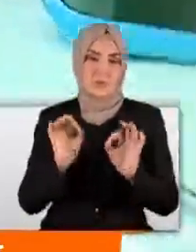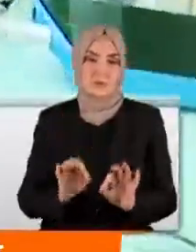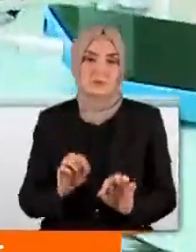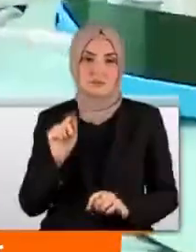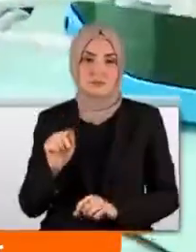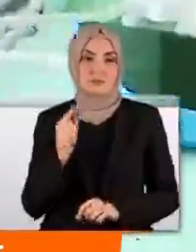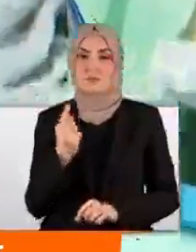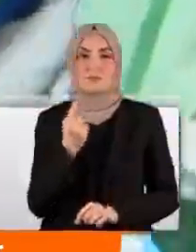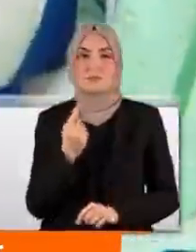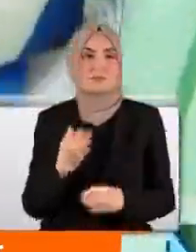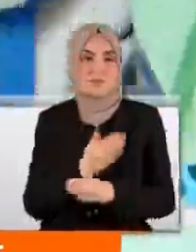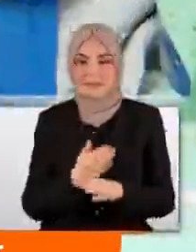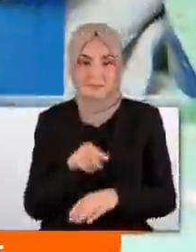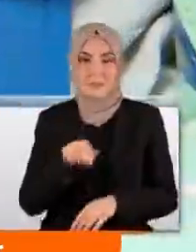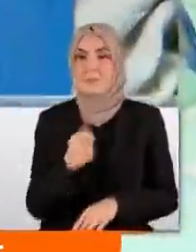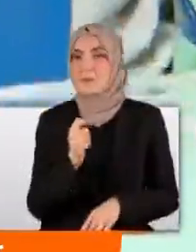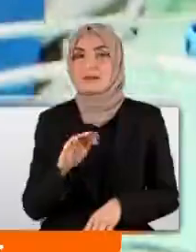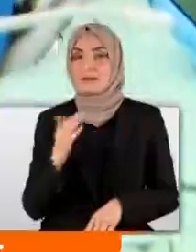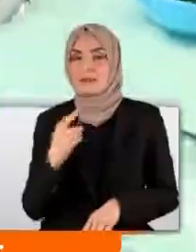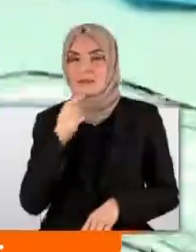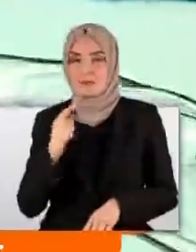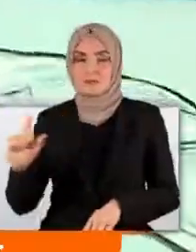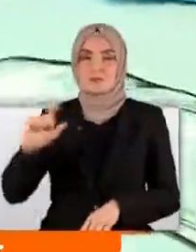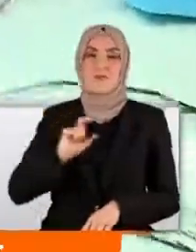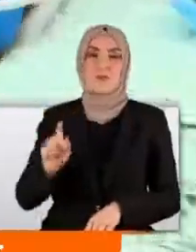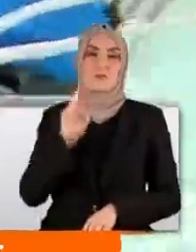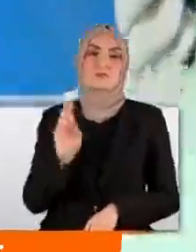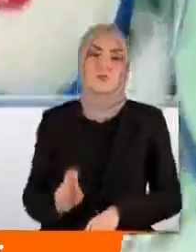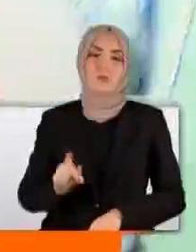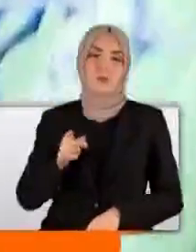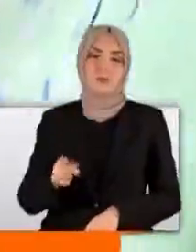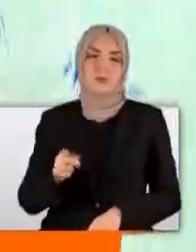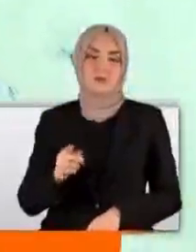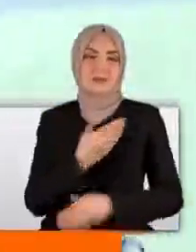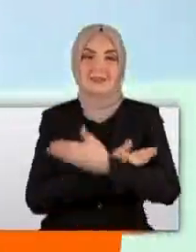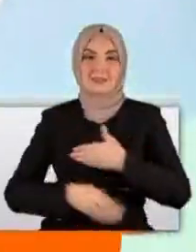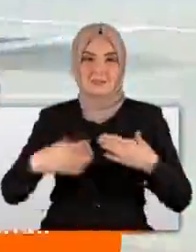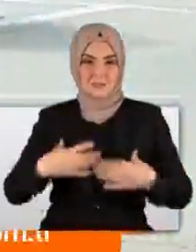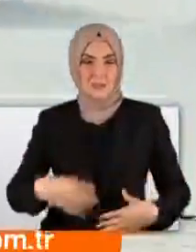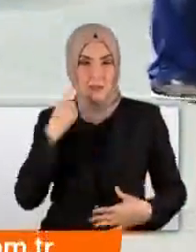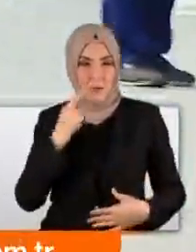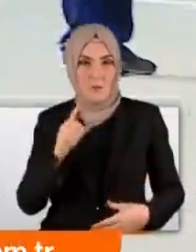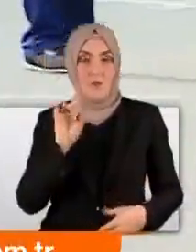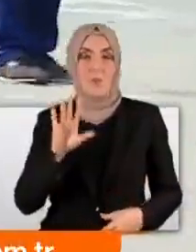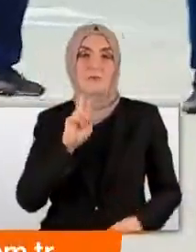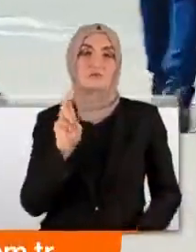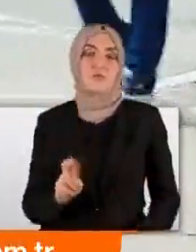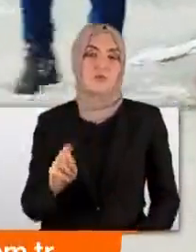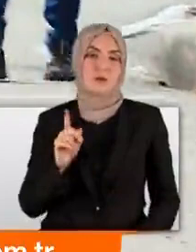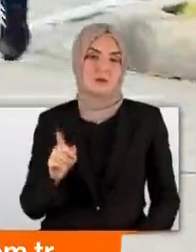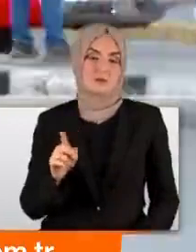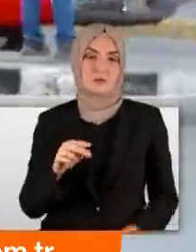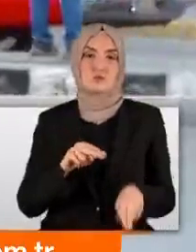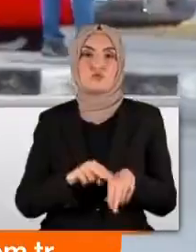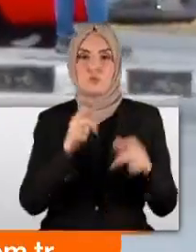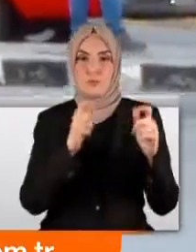dolar üzerinden size fiyat veriyor. Tişörtlerin fiyatı 15 dolara satılıyor. Küba turist vizesiyle